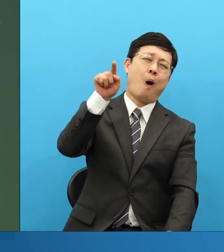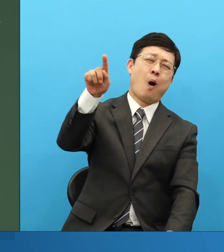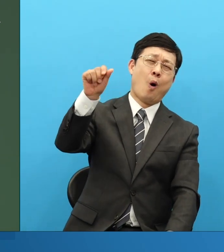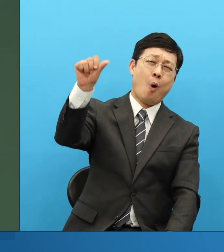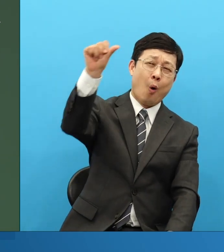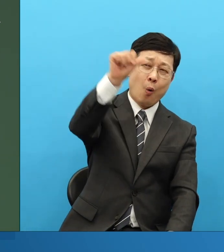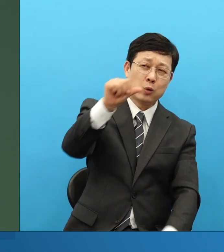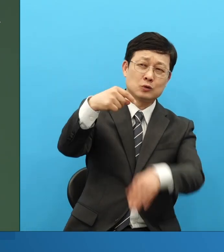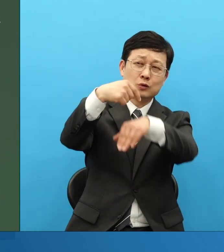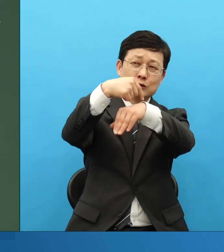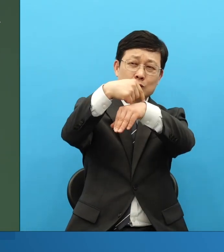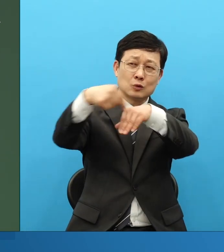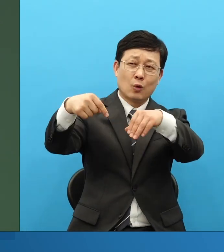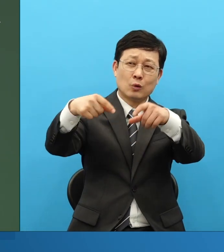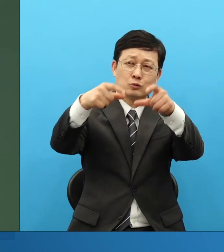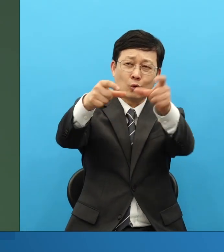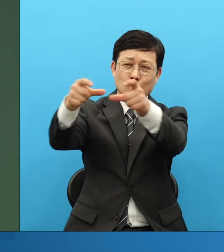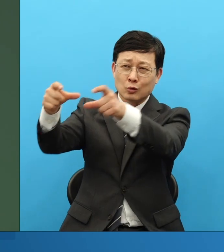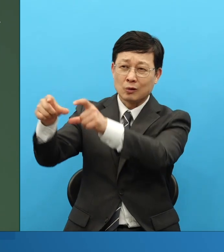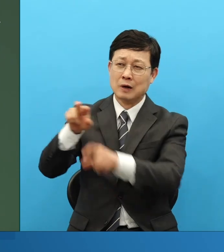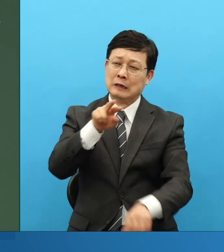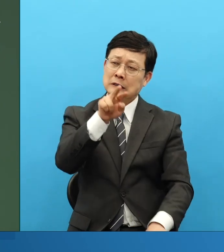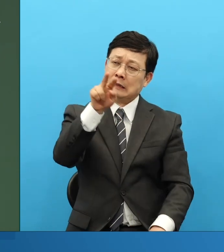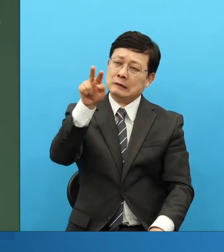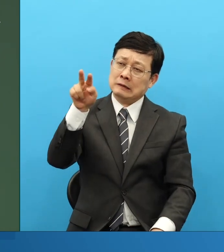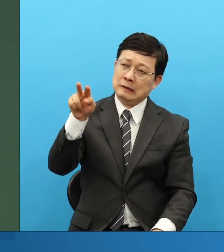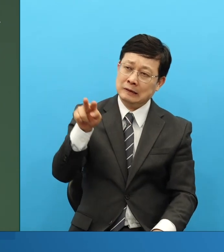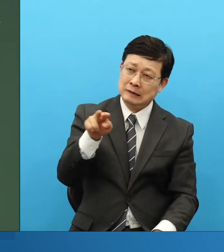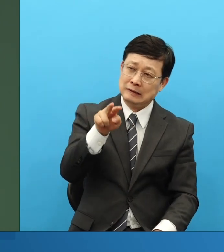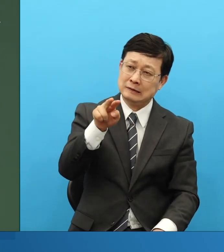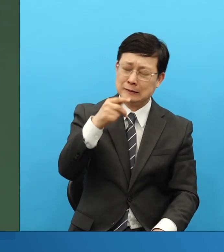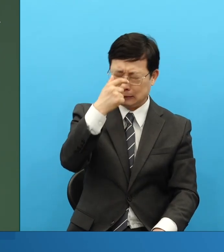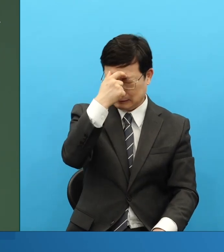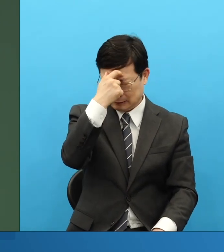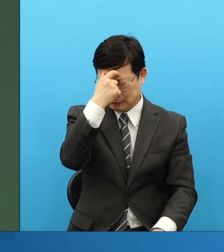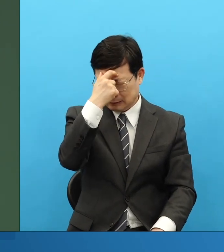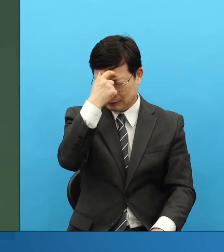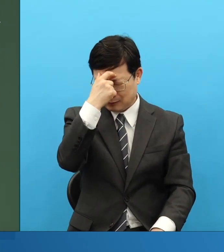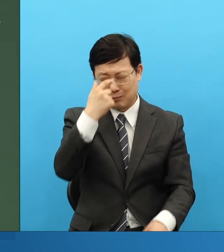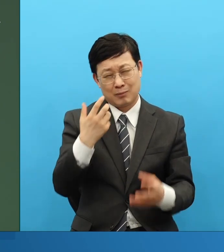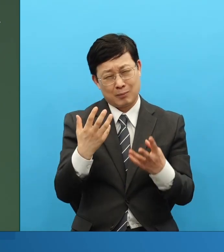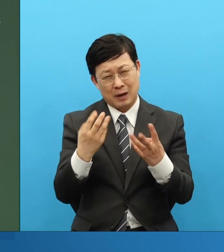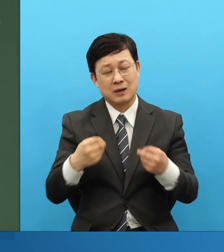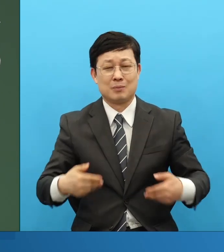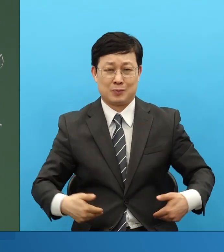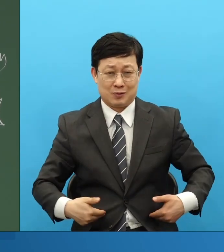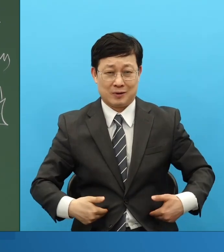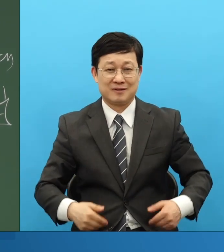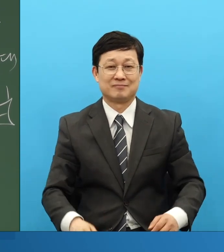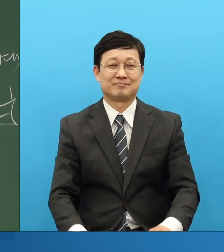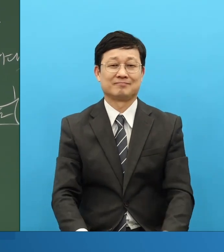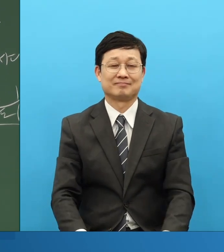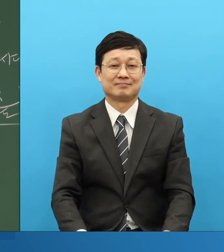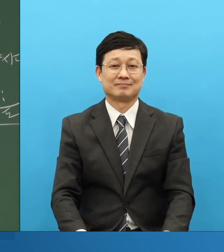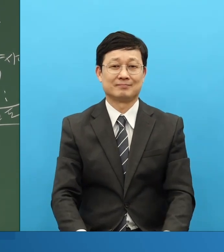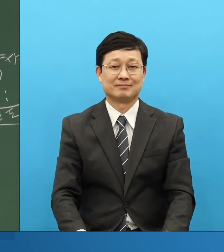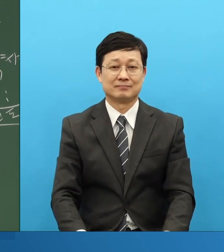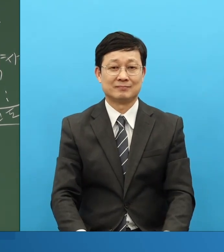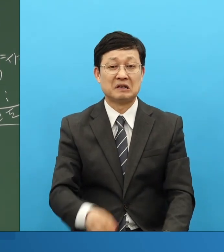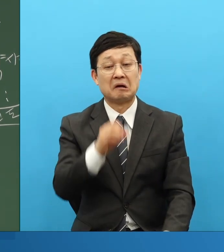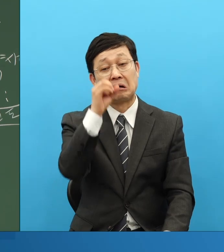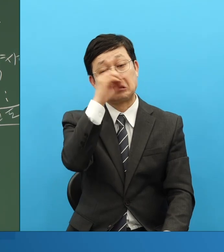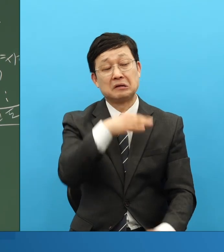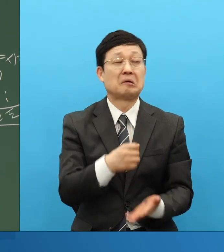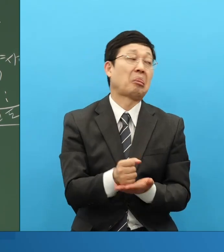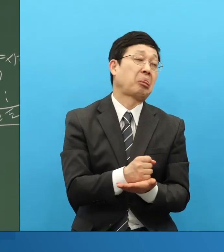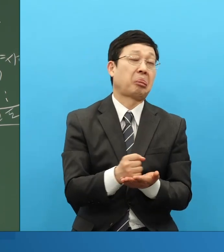대한 굉장한 기도가 많이 가요. I know that all of you are very important, but the people who came from the 5,000 tribes, my prayers are really with them. 우연이겠습니까? Do you think that